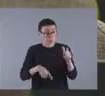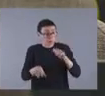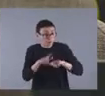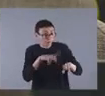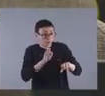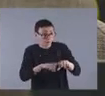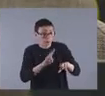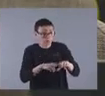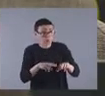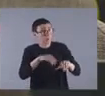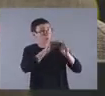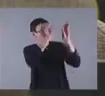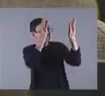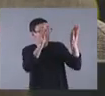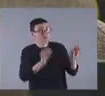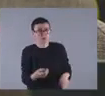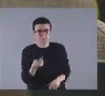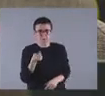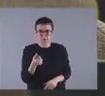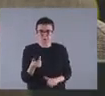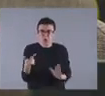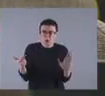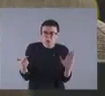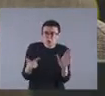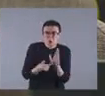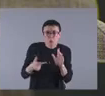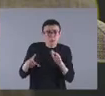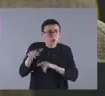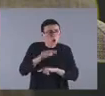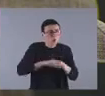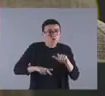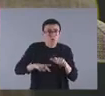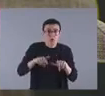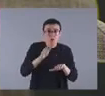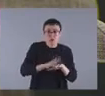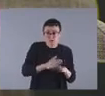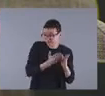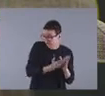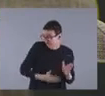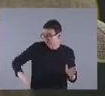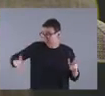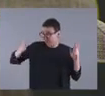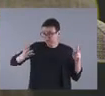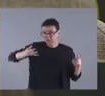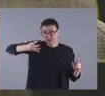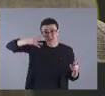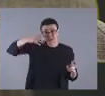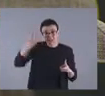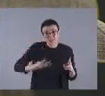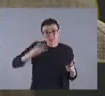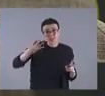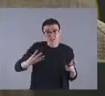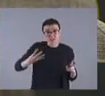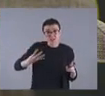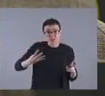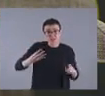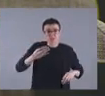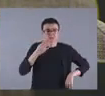faible. 2000 logements en 4 ans, c'est 4 fois moins que ce que l'AMEL ambitionne de réaliser en une seule